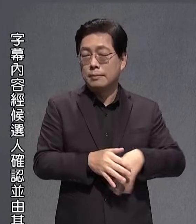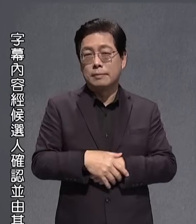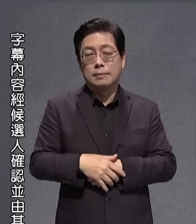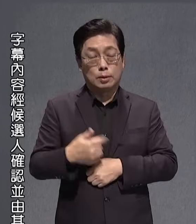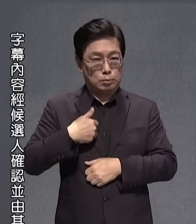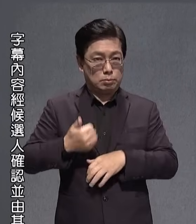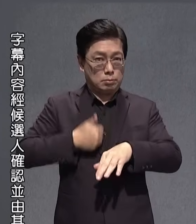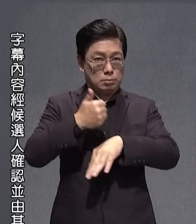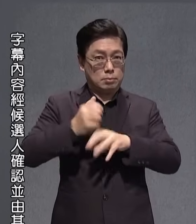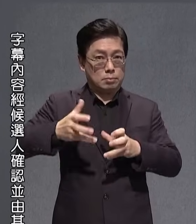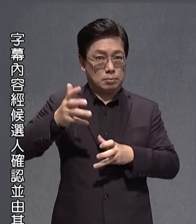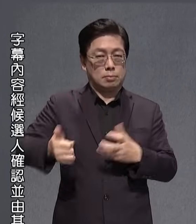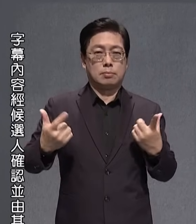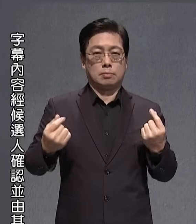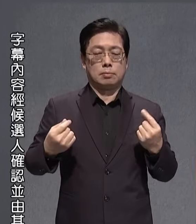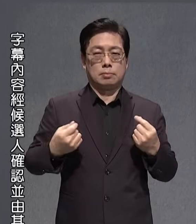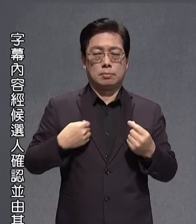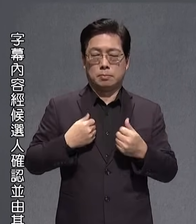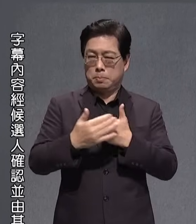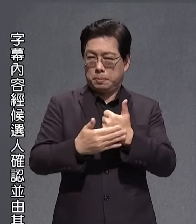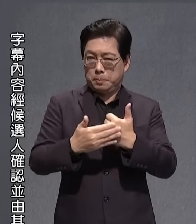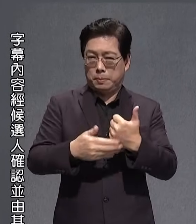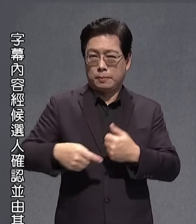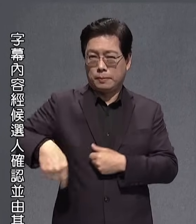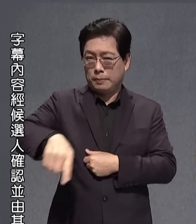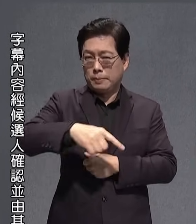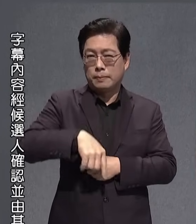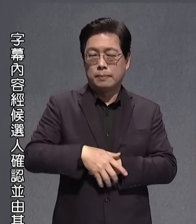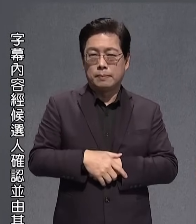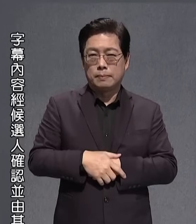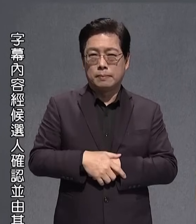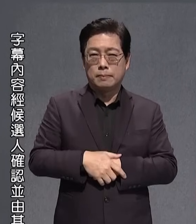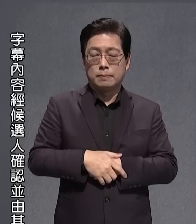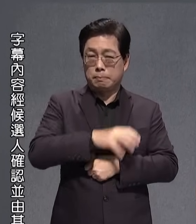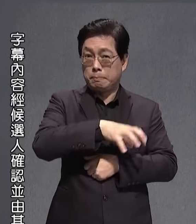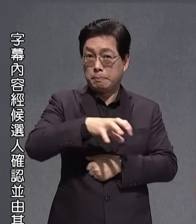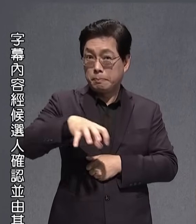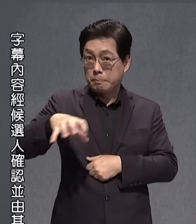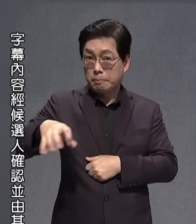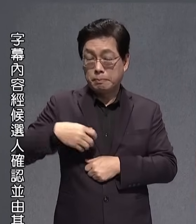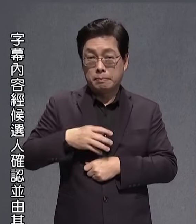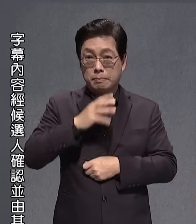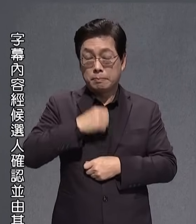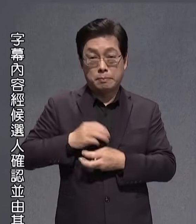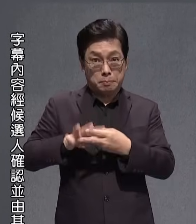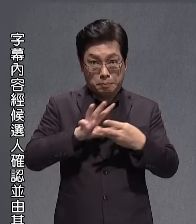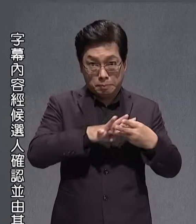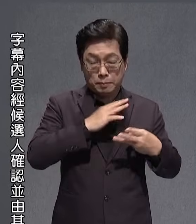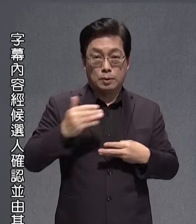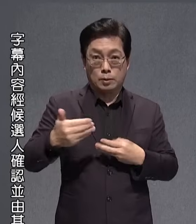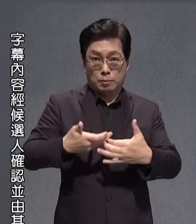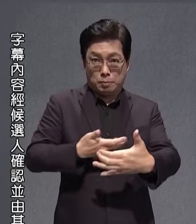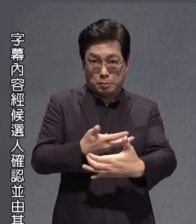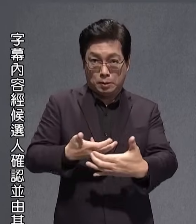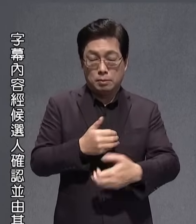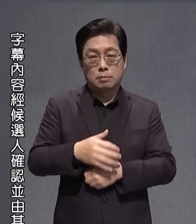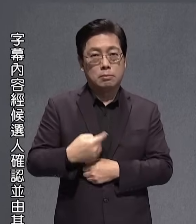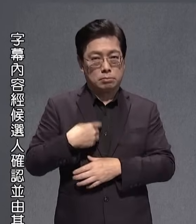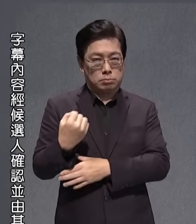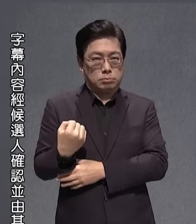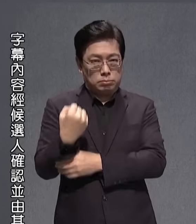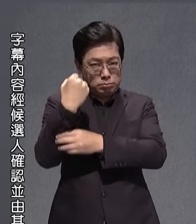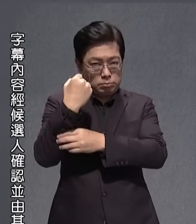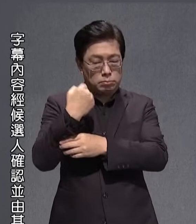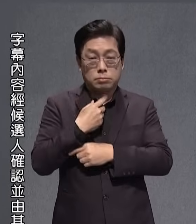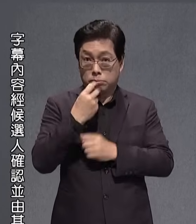当总统也会全力保护各地方的良田跟渔翁。我是支持